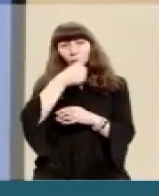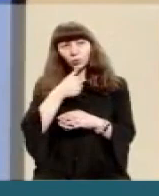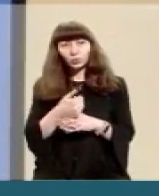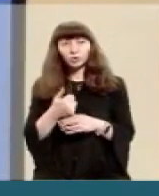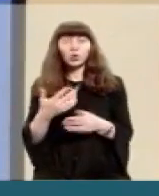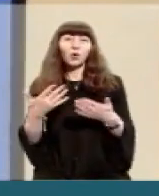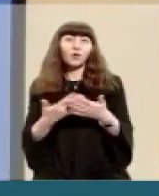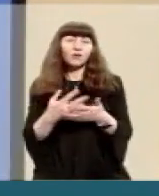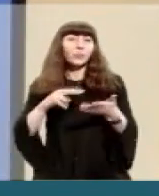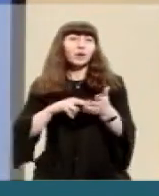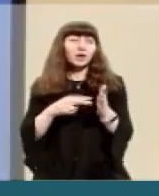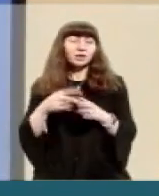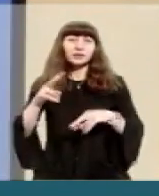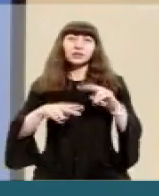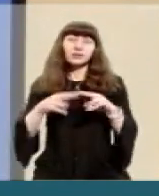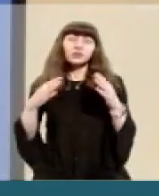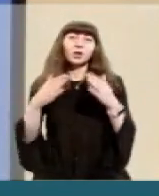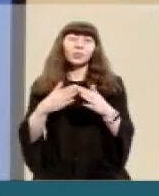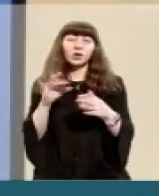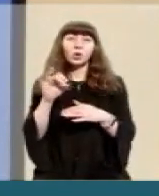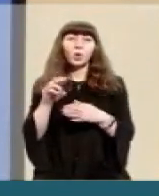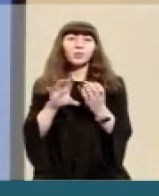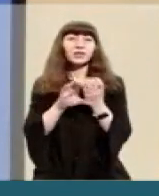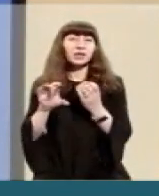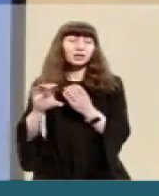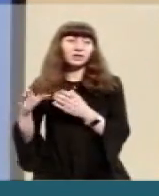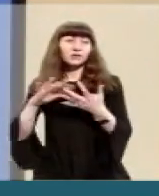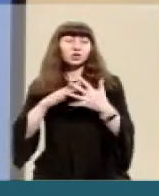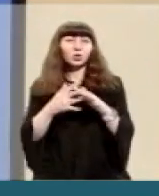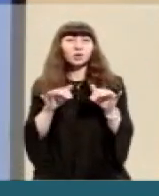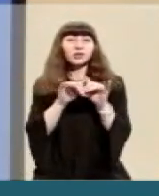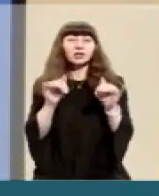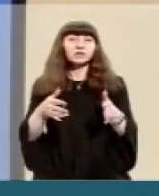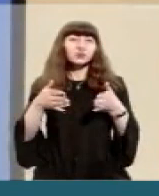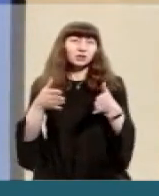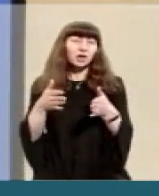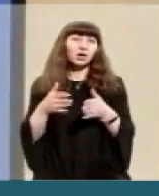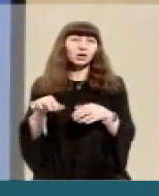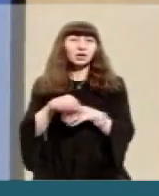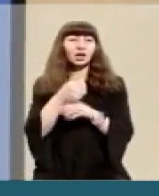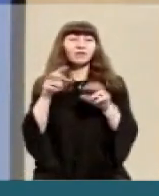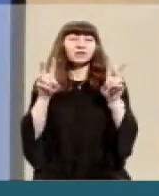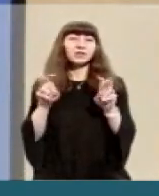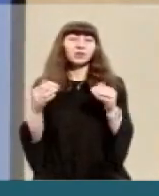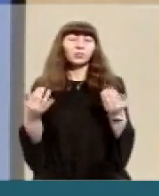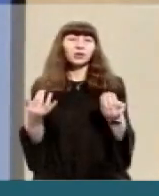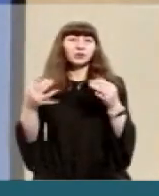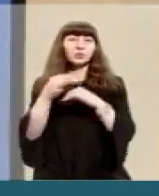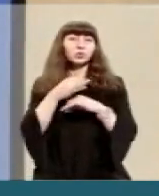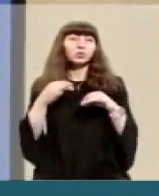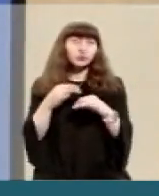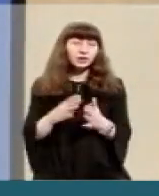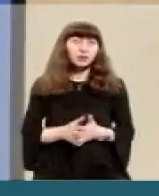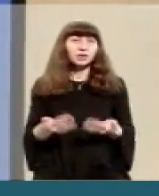Новые инвестпроекты, строительство домов и коммунальных сетей в селах, развитие инфраструктуры стали главными темами обсуждения.